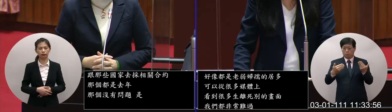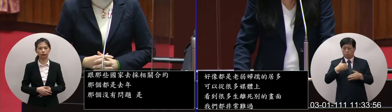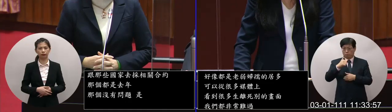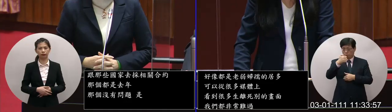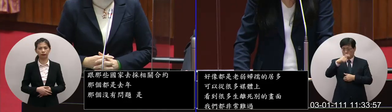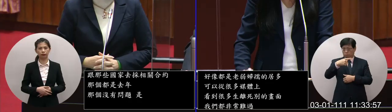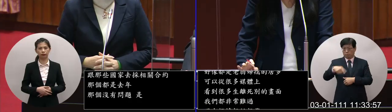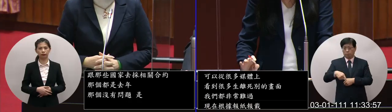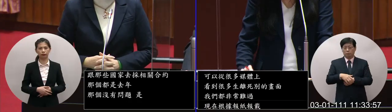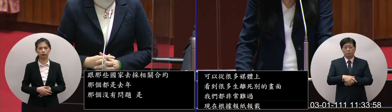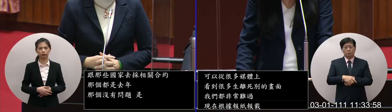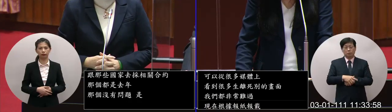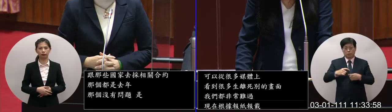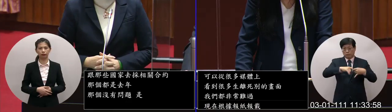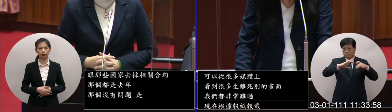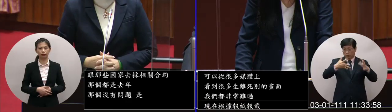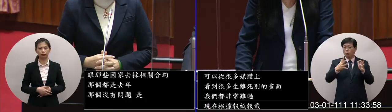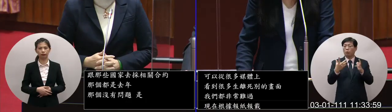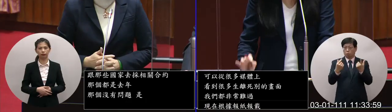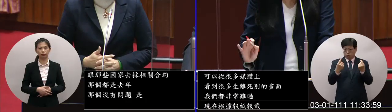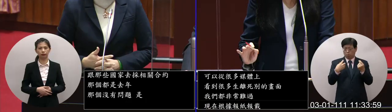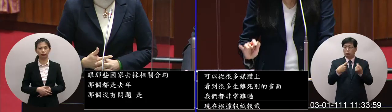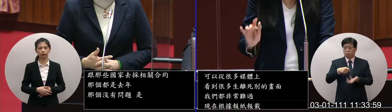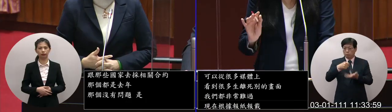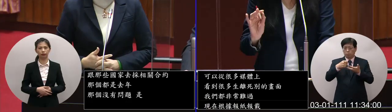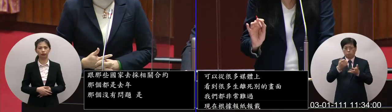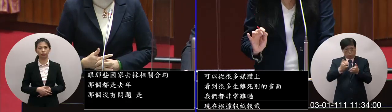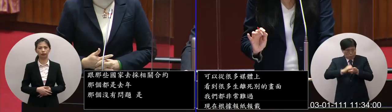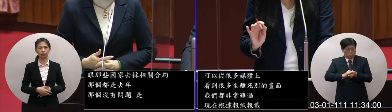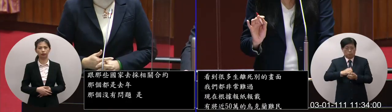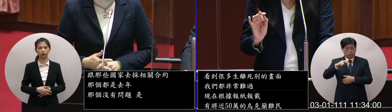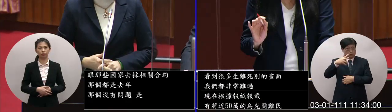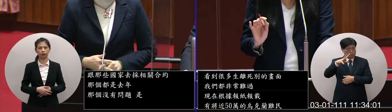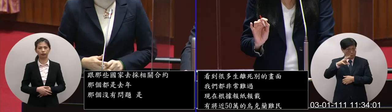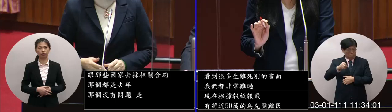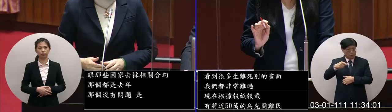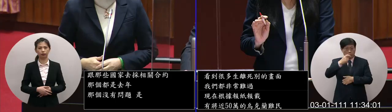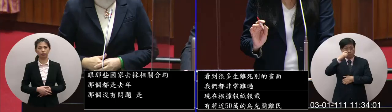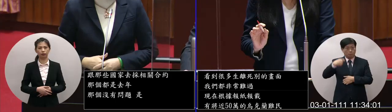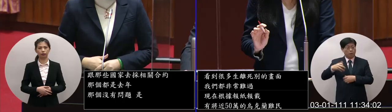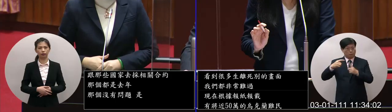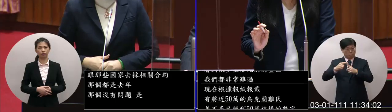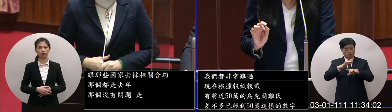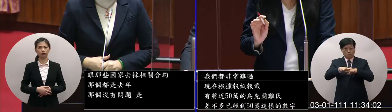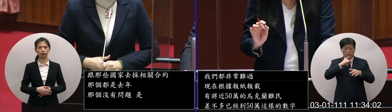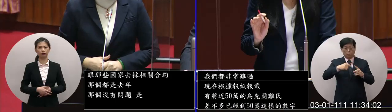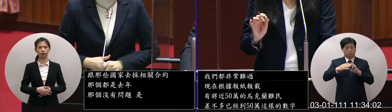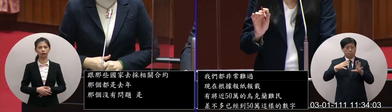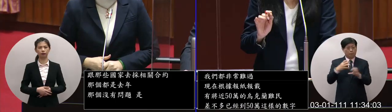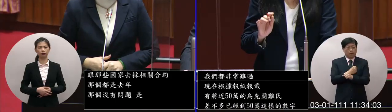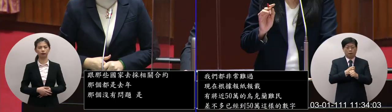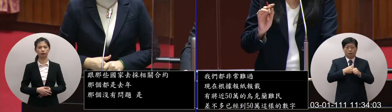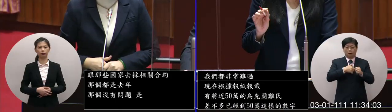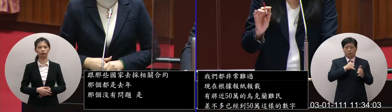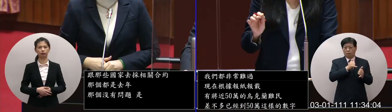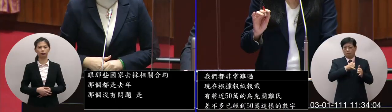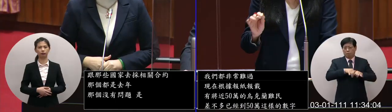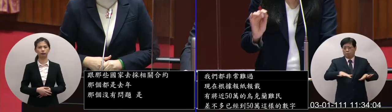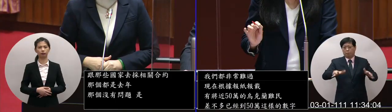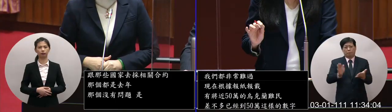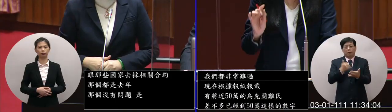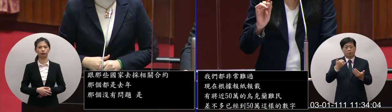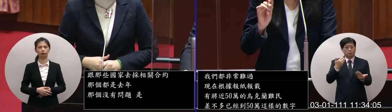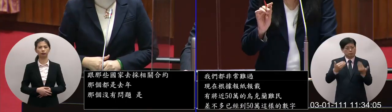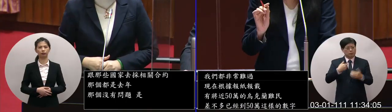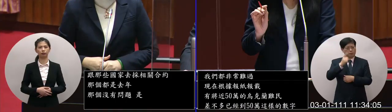这样的数字了。那联合国也有说到说，预估会有700万的这个乌克兰人会流离失所，也就是说将来可能会有